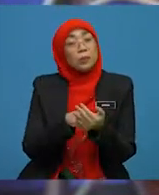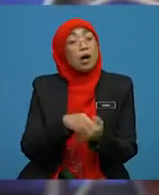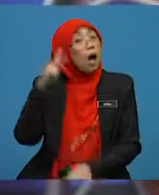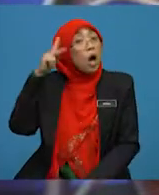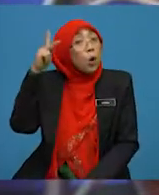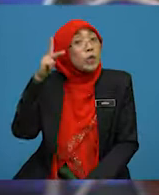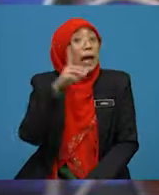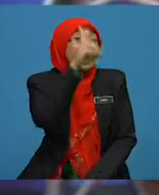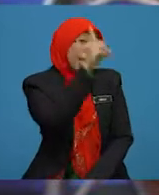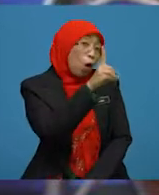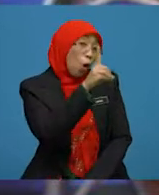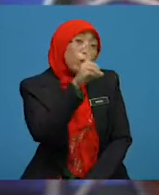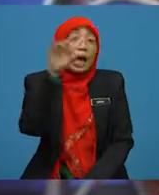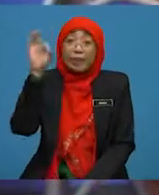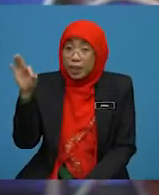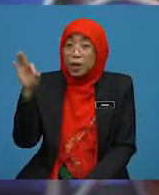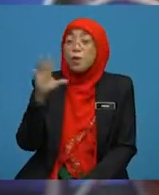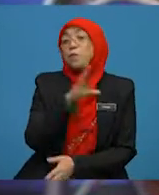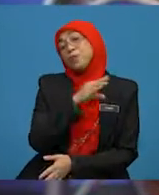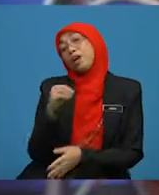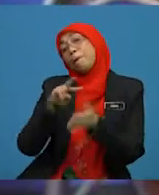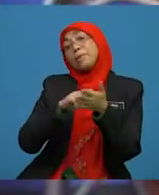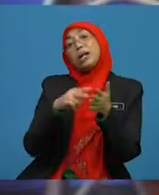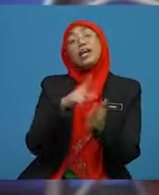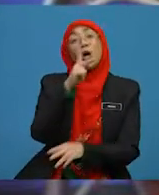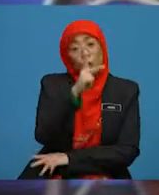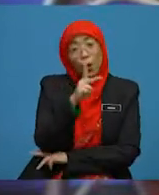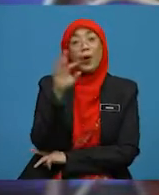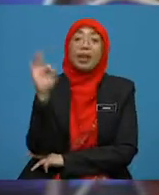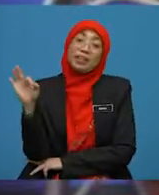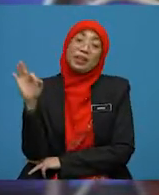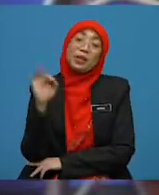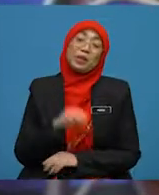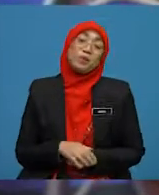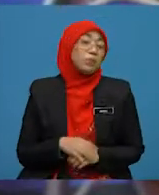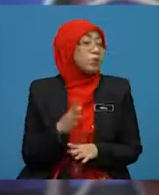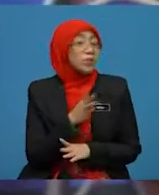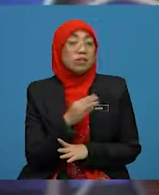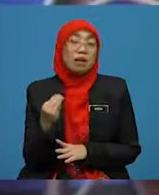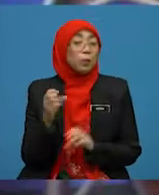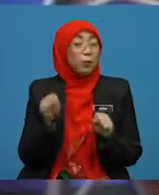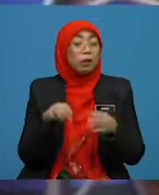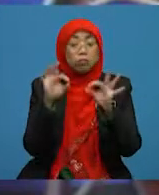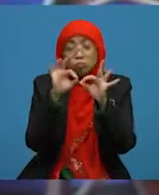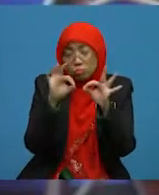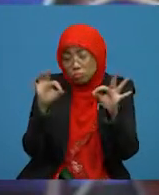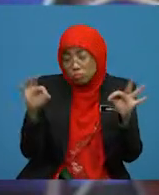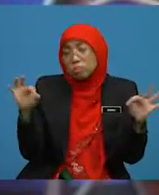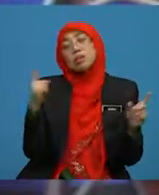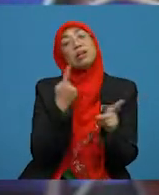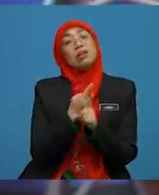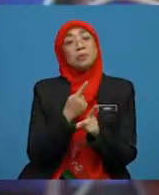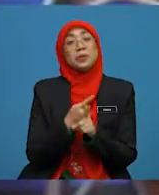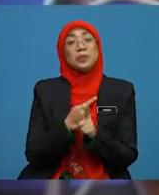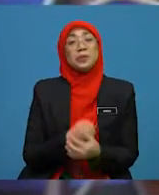makna denotatif dan makna konotatif serta boleh mengemukakan contoh yang tepat